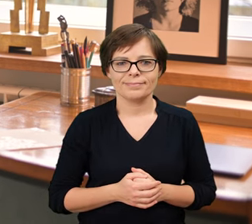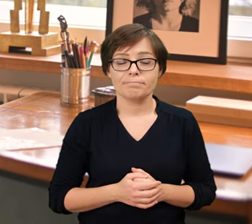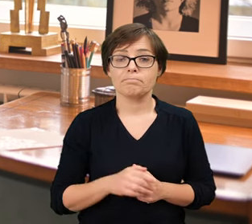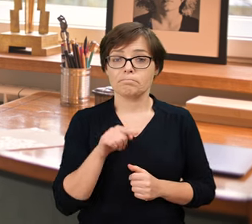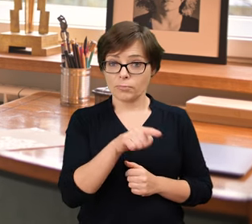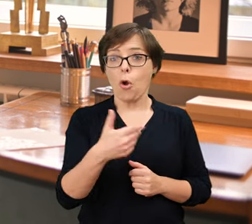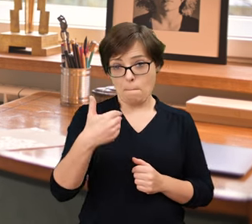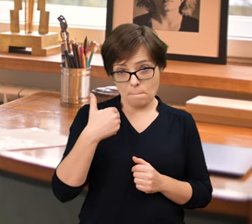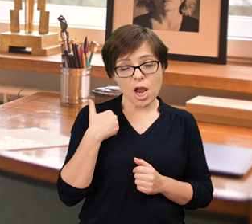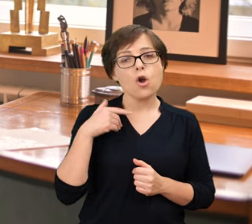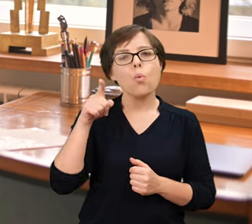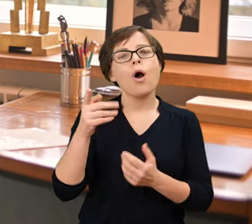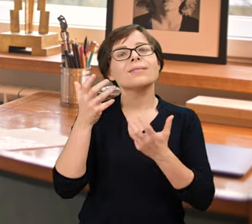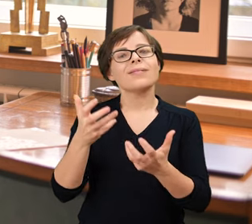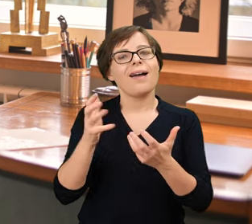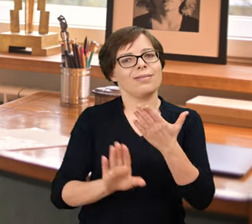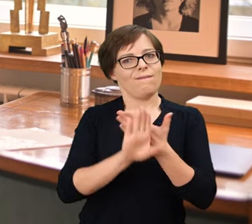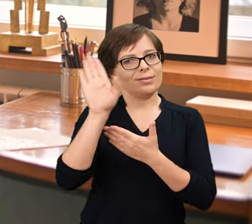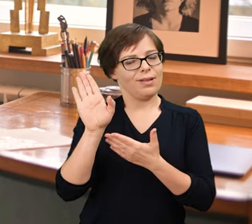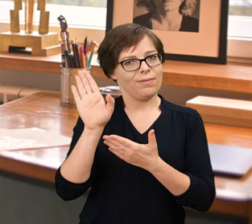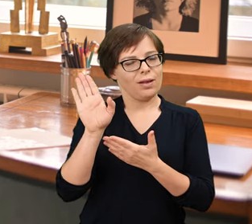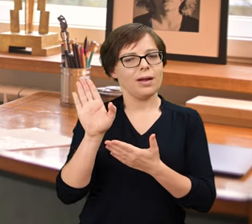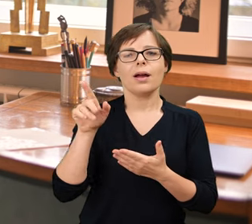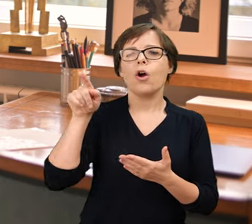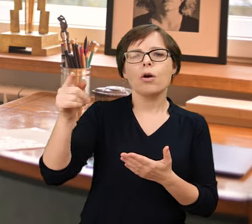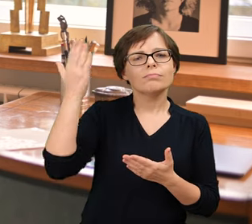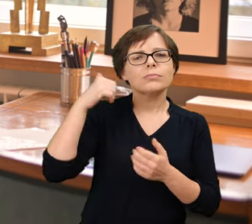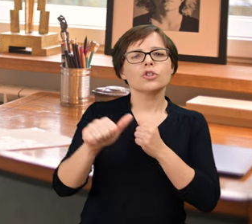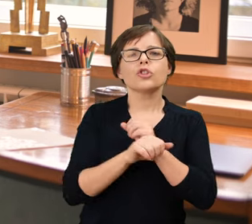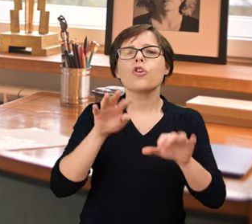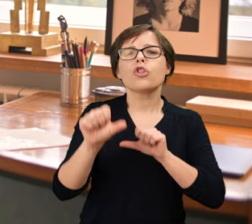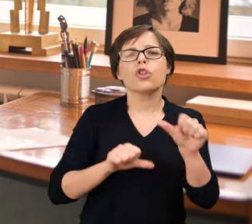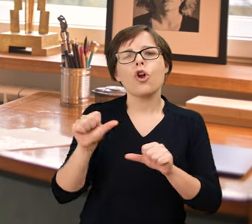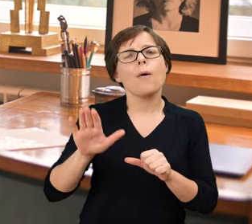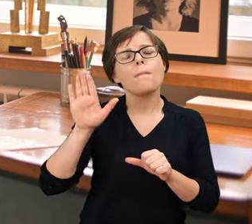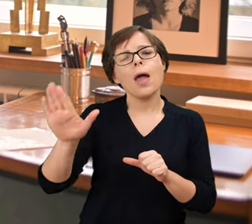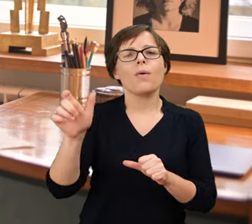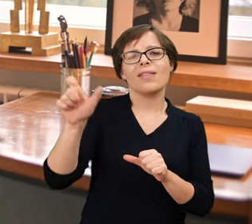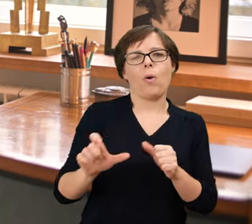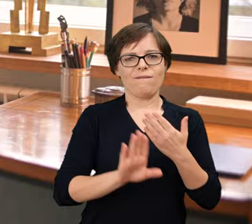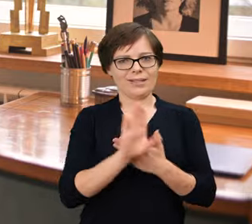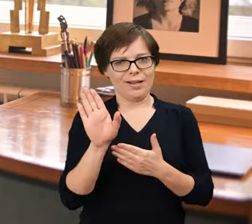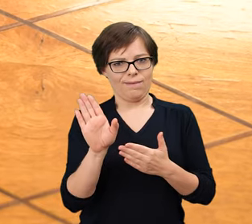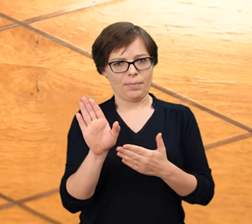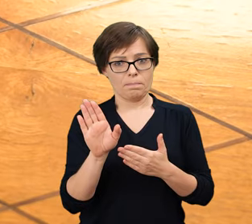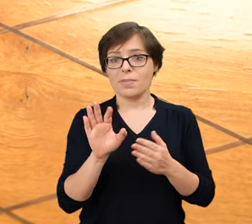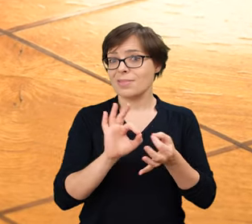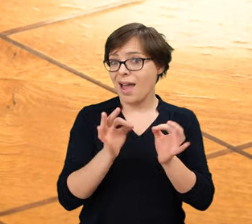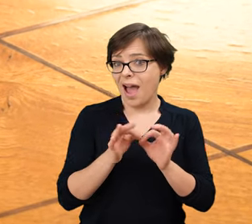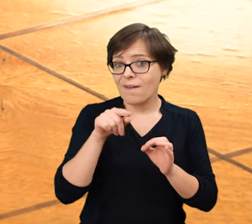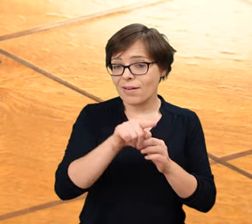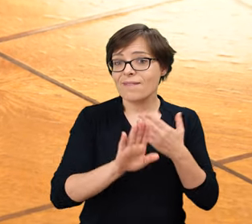Była wystawiona w Zachęcie na indywidualnej wystawie Żurakowskiego w 69 roku. Mam nawet